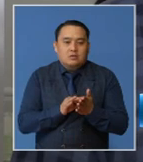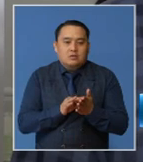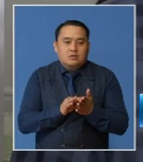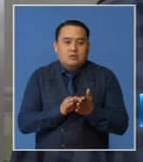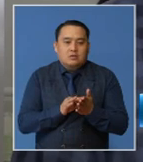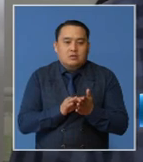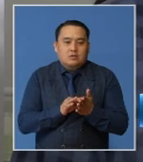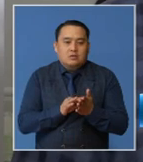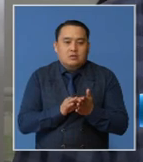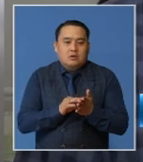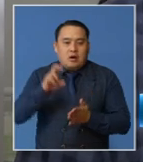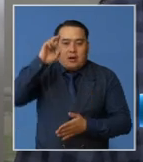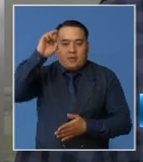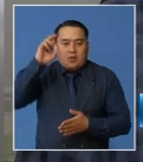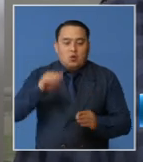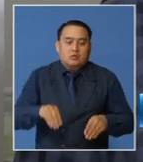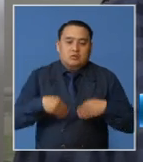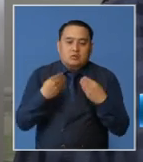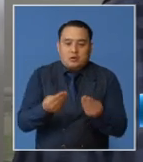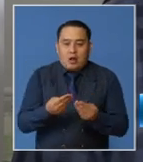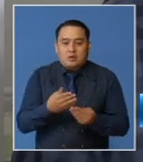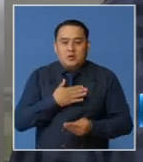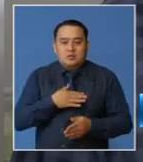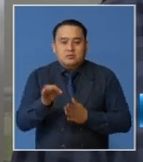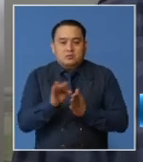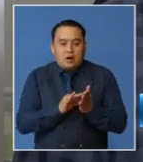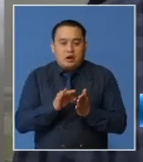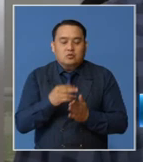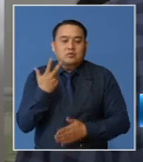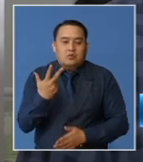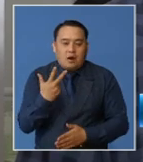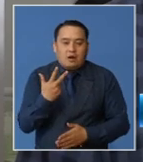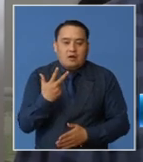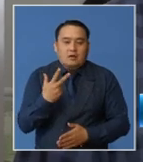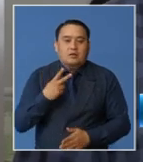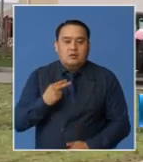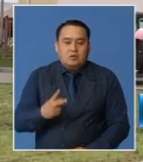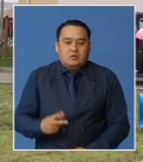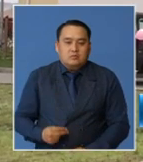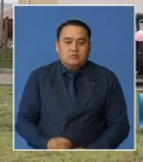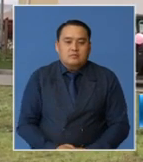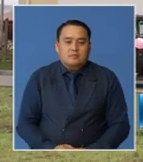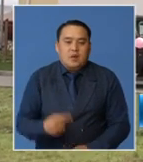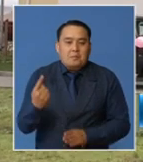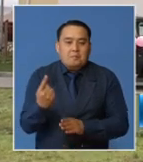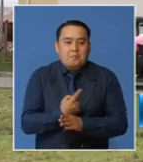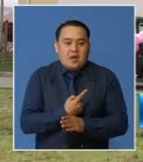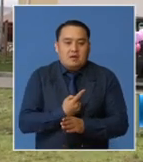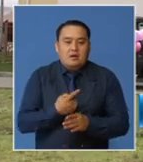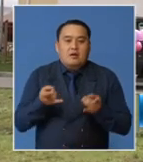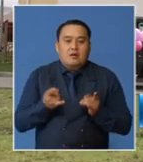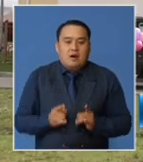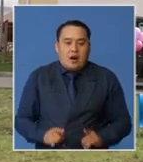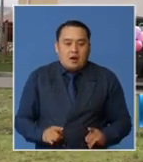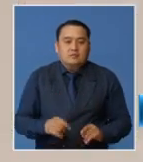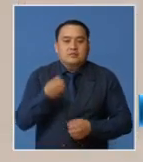говорится, Всевышний помог и подарил мне сразу троих сладких дочерей. Это первая тройня, родившаяся